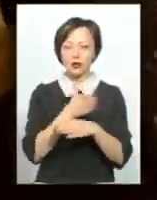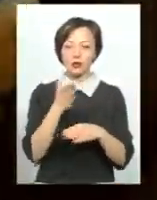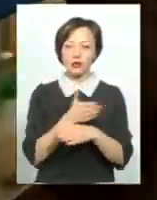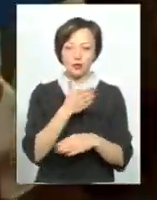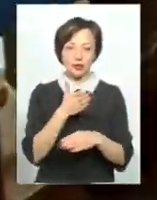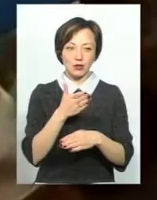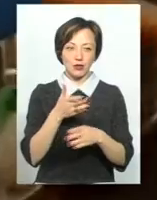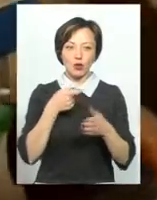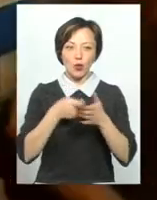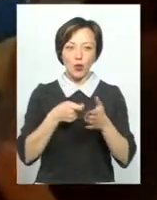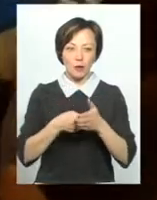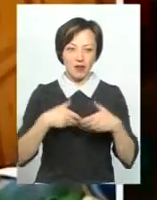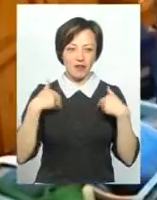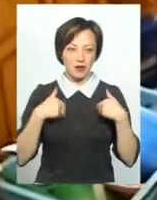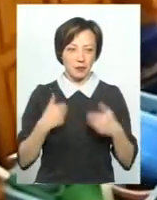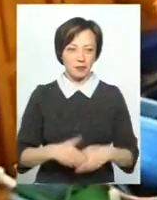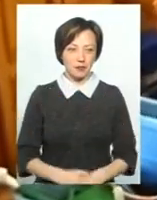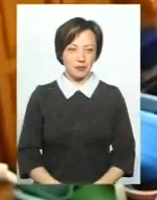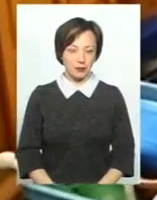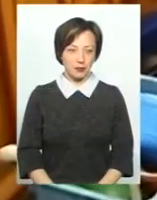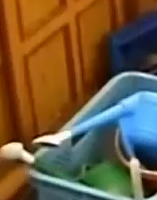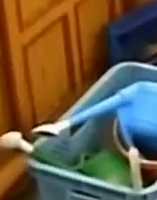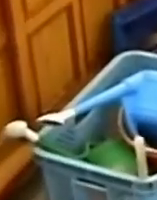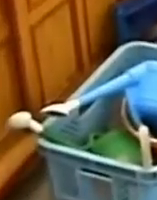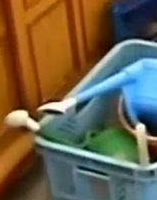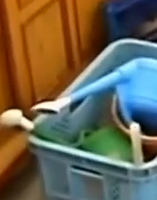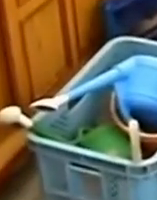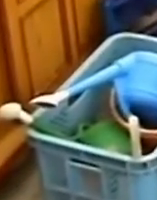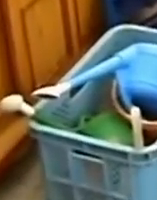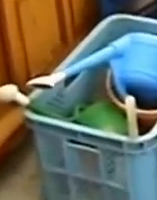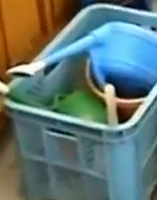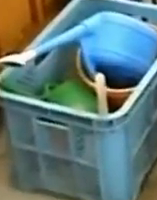добрива. Це тогіджіро, комено тогіджіро.